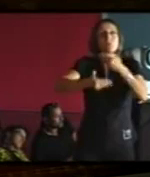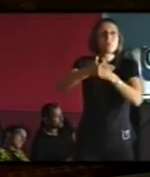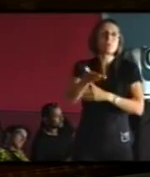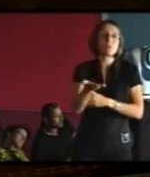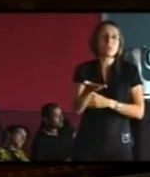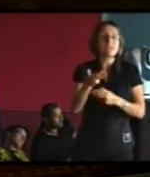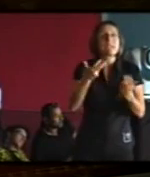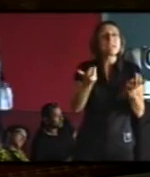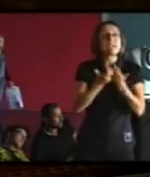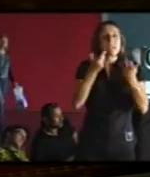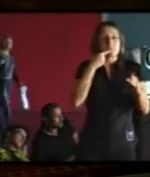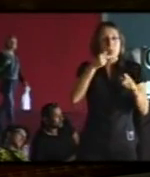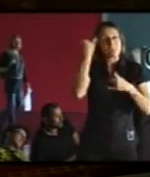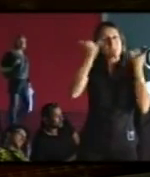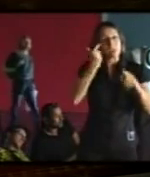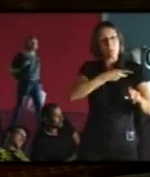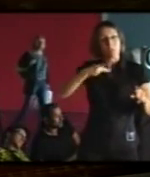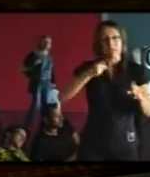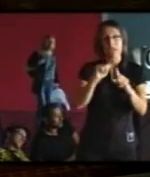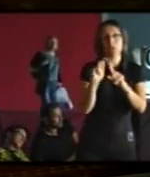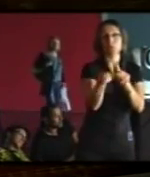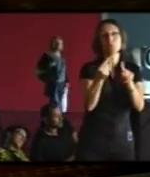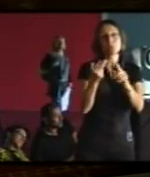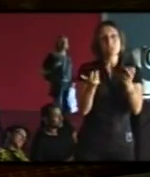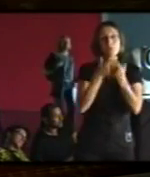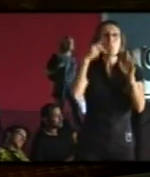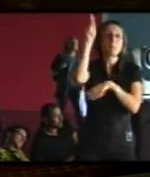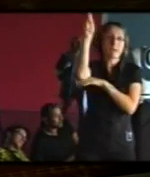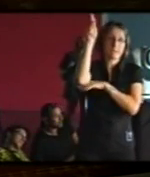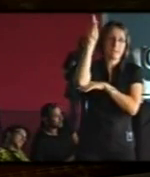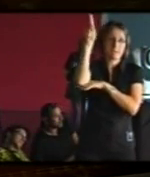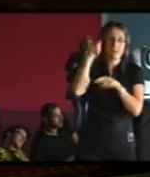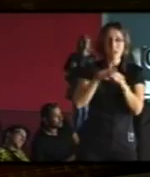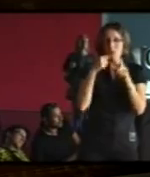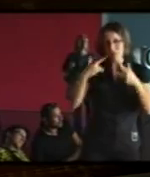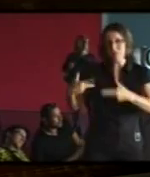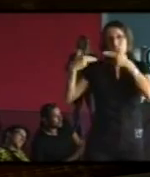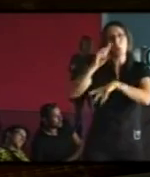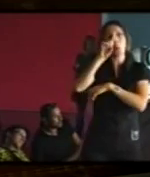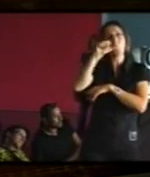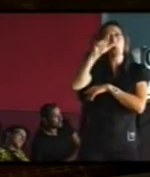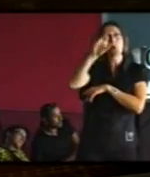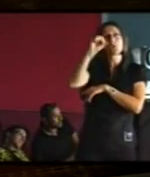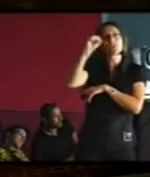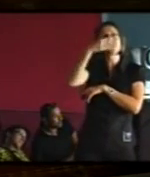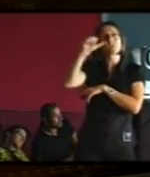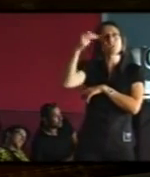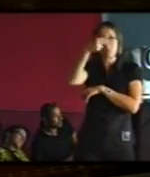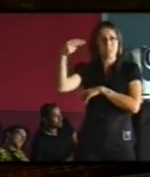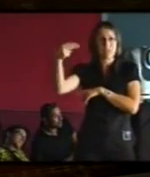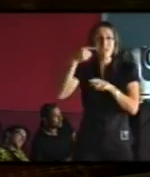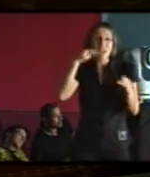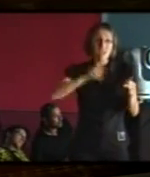perte qu'ont subi les propriétaires dans Paris sous Haussmann, c'est de nouveau qu'ils se sont enrichis à la place.